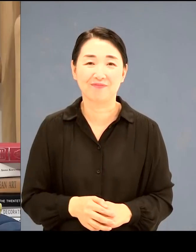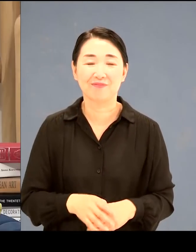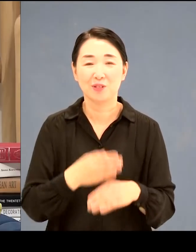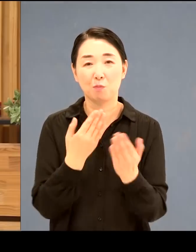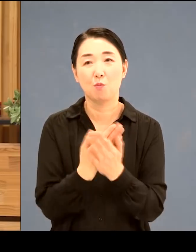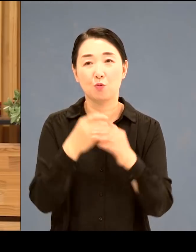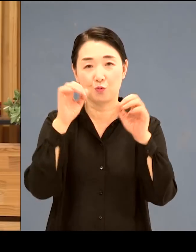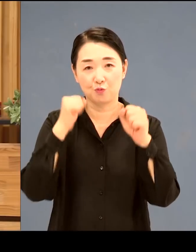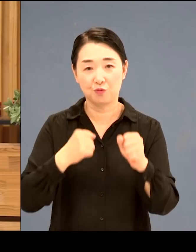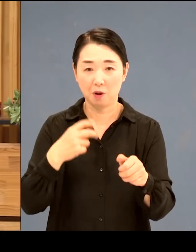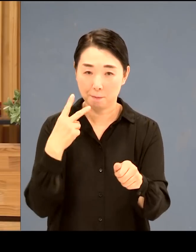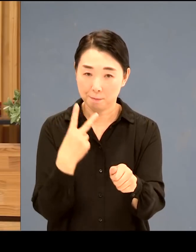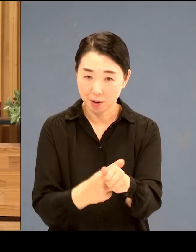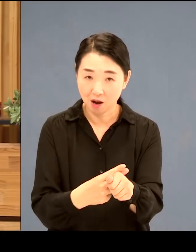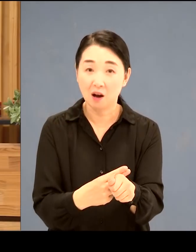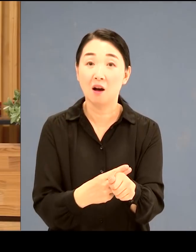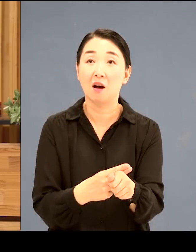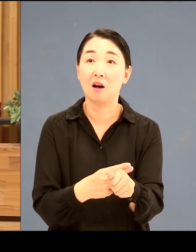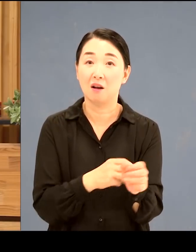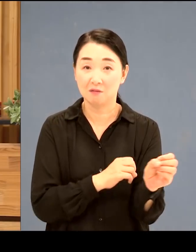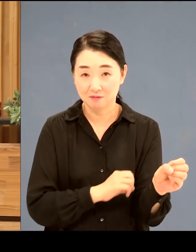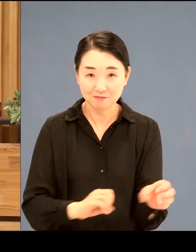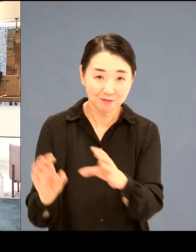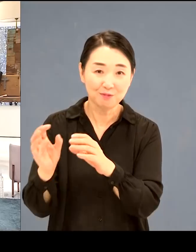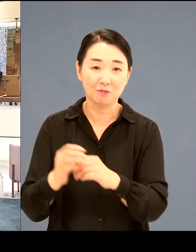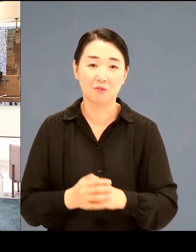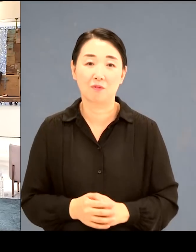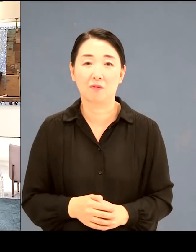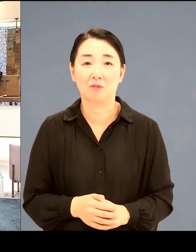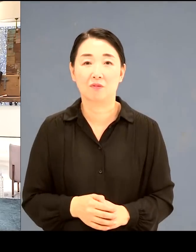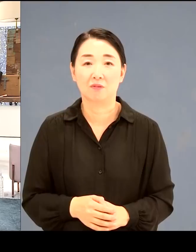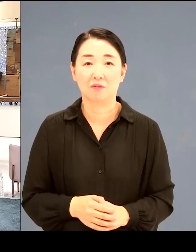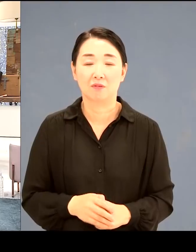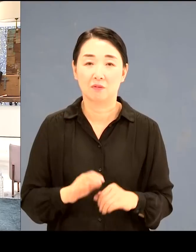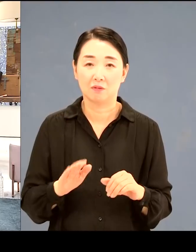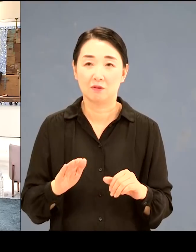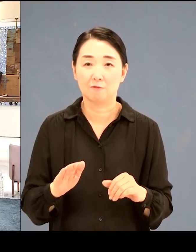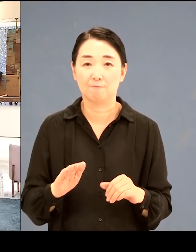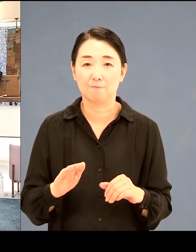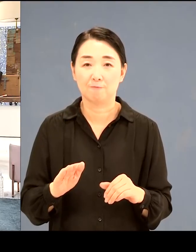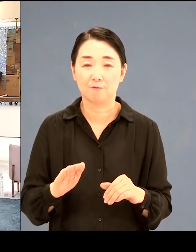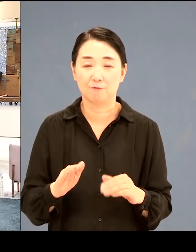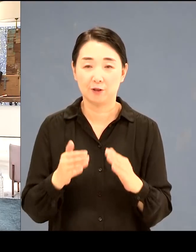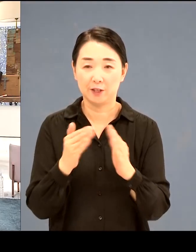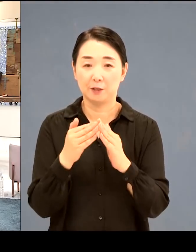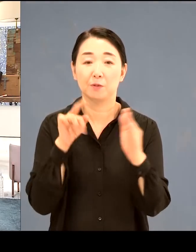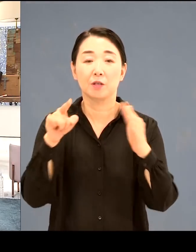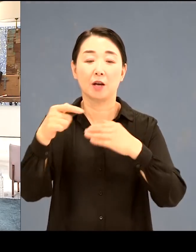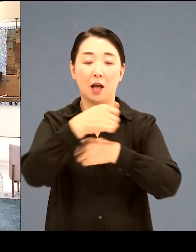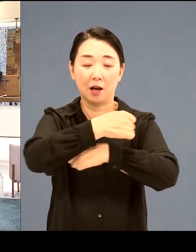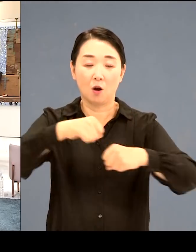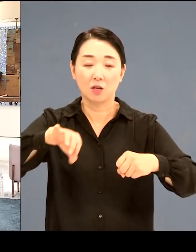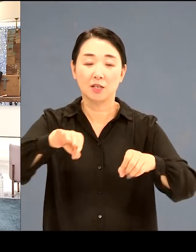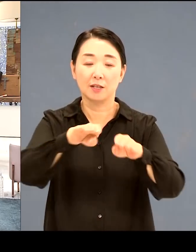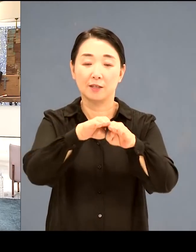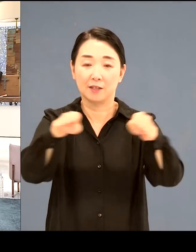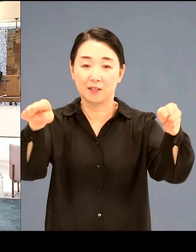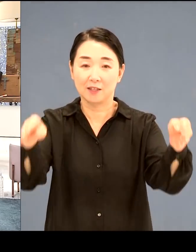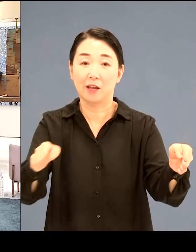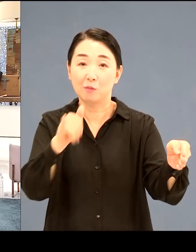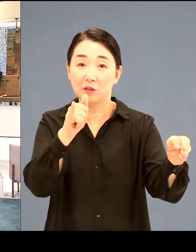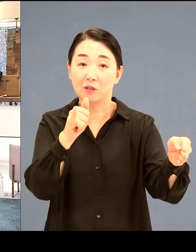운동을 끊고요. 예. 그리고 저희 집에 이렇게 거실에 들어가면 긴 테이블이 있는데 이